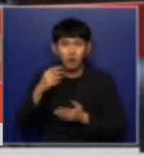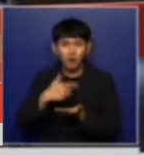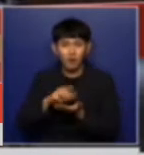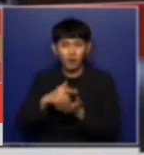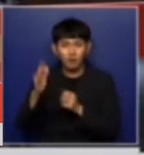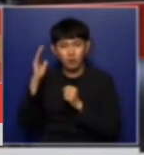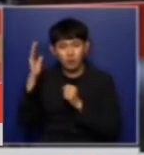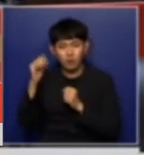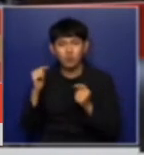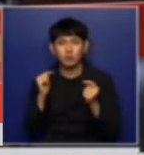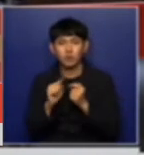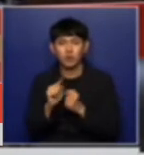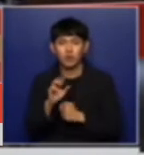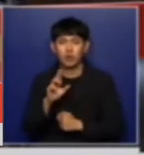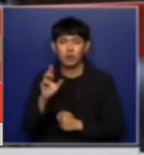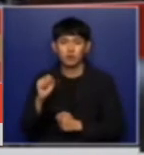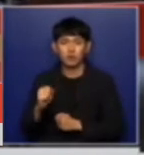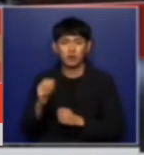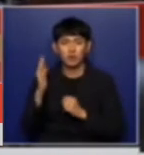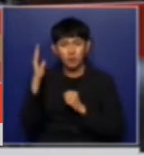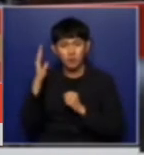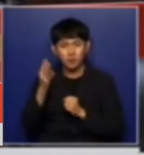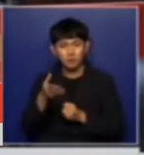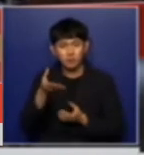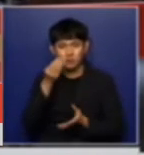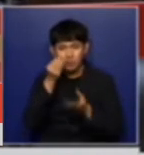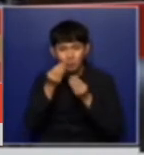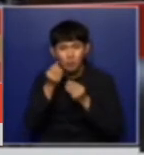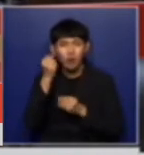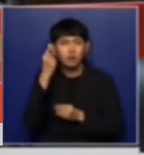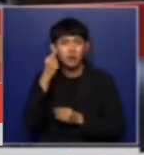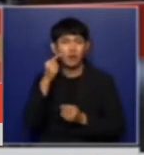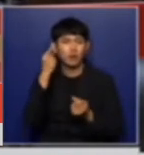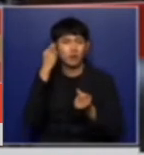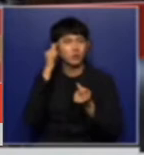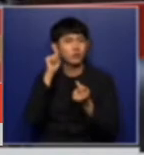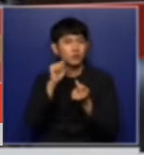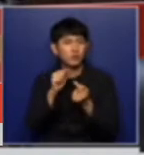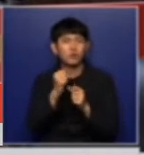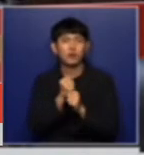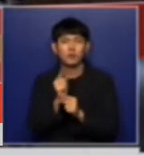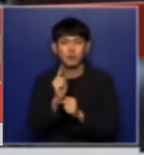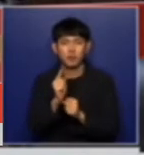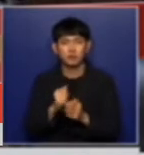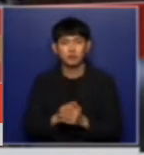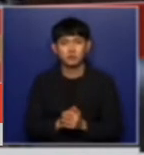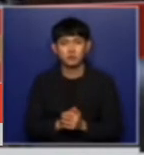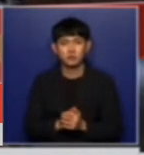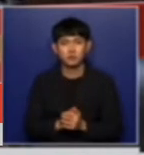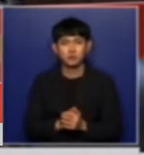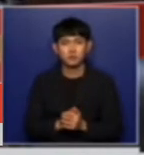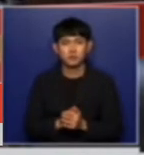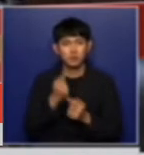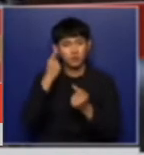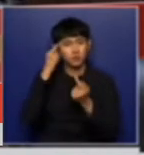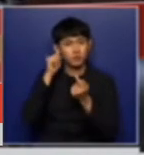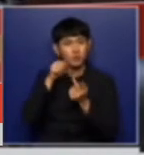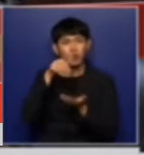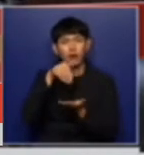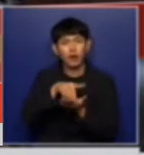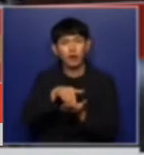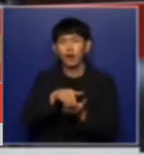ต่อสภาแห่งนี้ถึงหลักการและเหตุผลหลักการก็เขียนสั้นๆ นะครับ